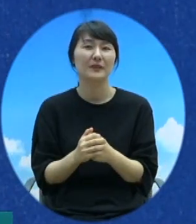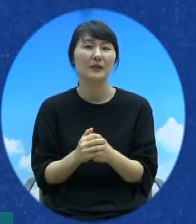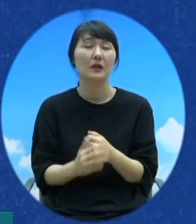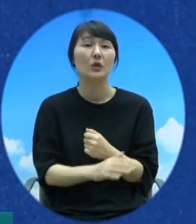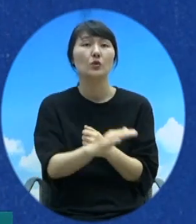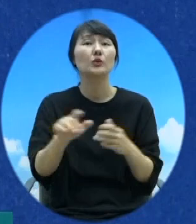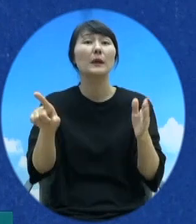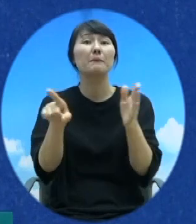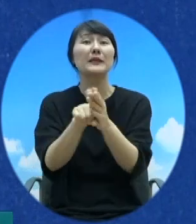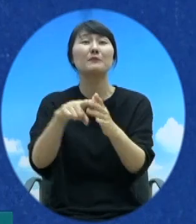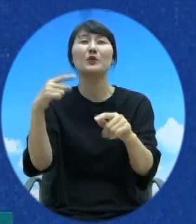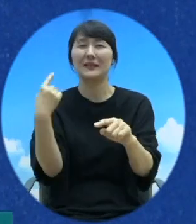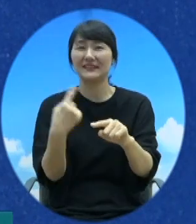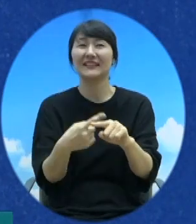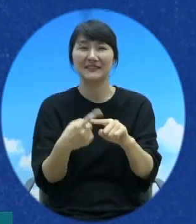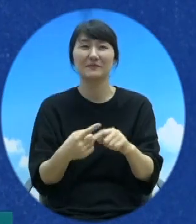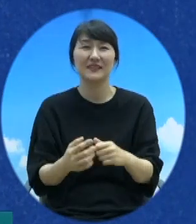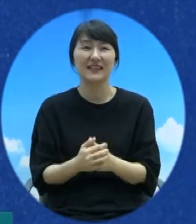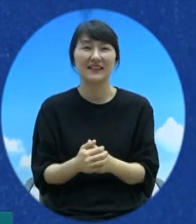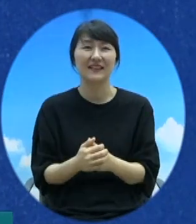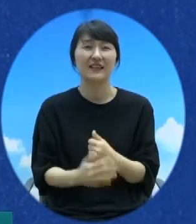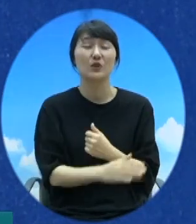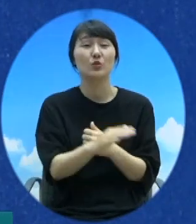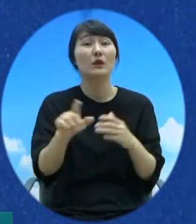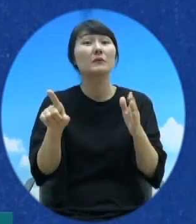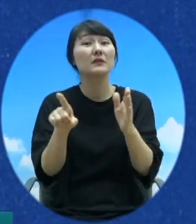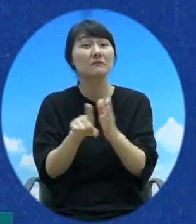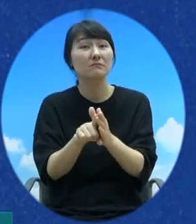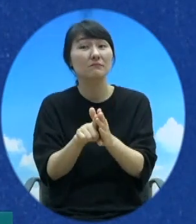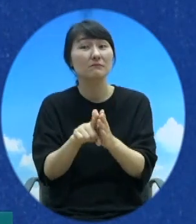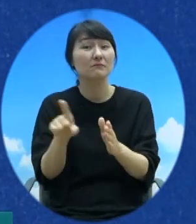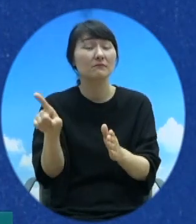우리의 믿음이 그와 같다는 겁니다. 우리의 믿음이